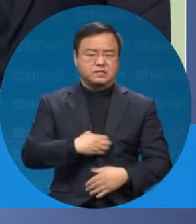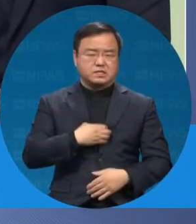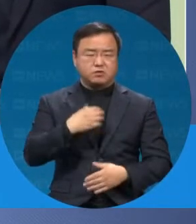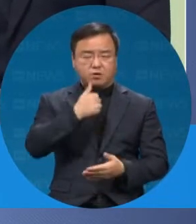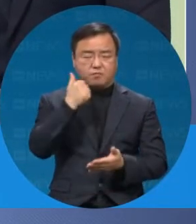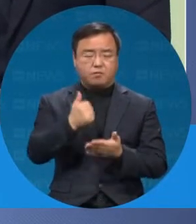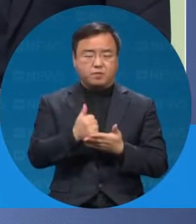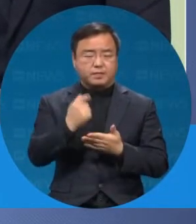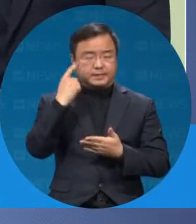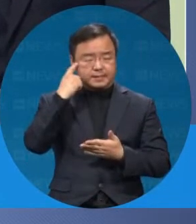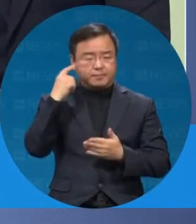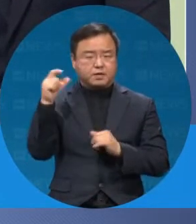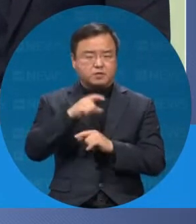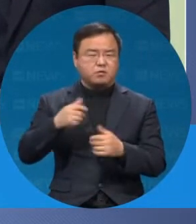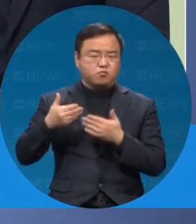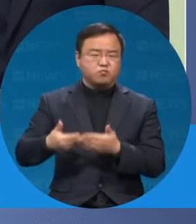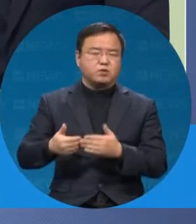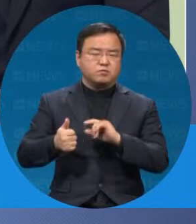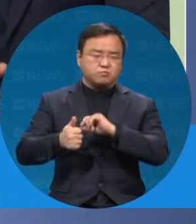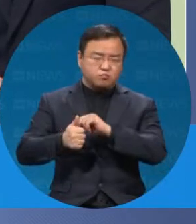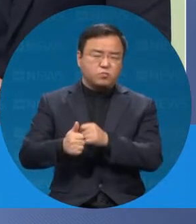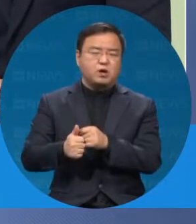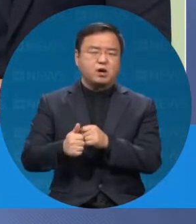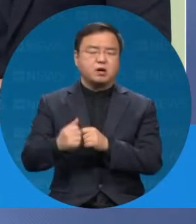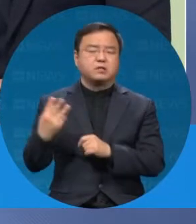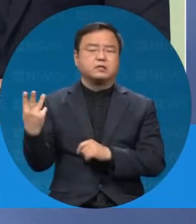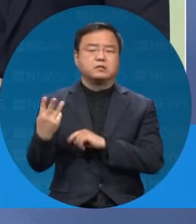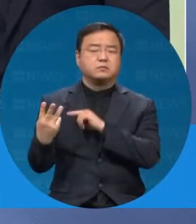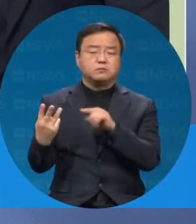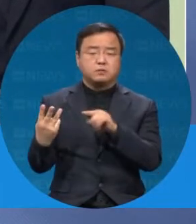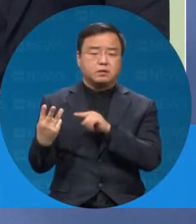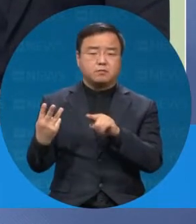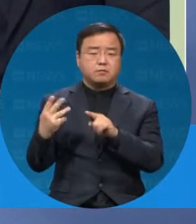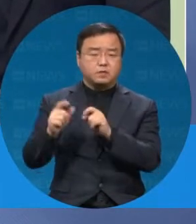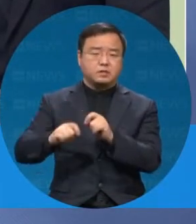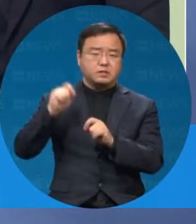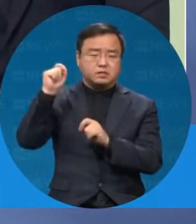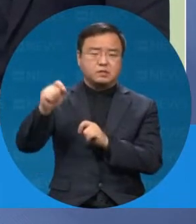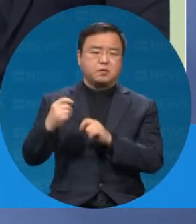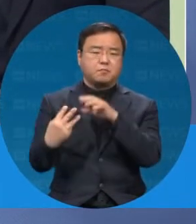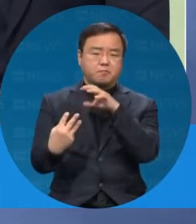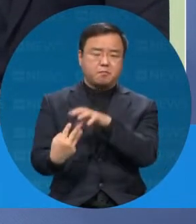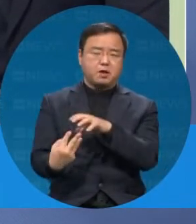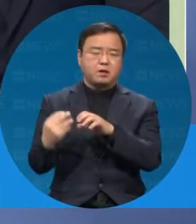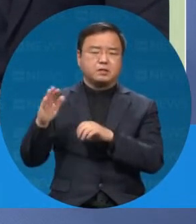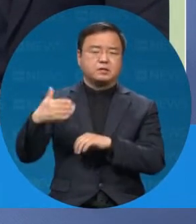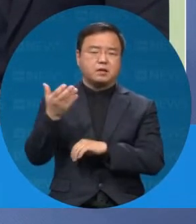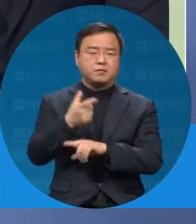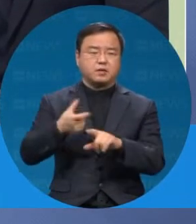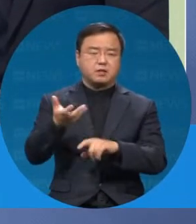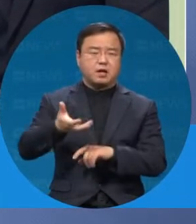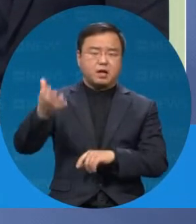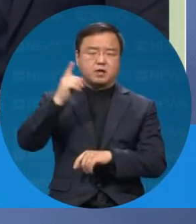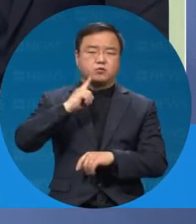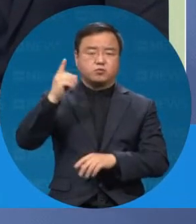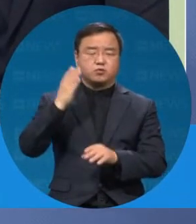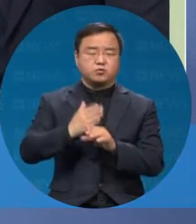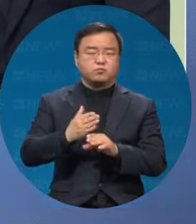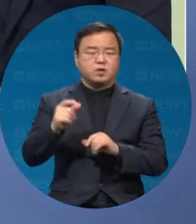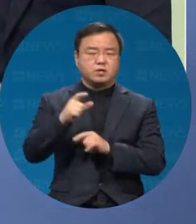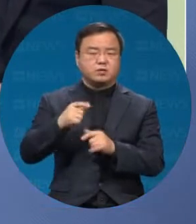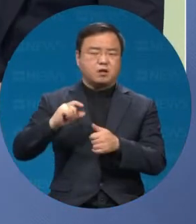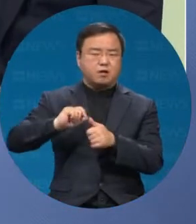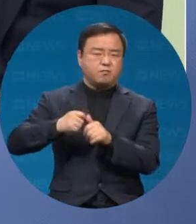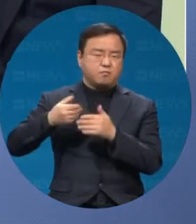하는데요 무고한 흑인 남성을 죽인 백인 남성 될 무기징역 판결을 받은데 이어 항소심 등에서 가중처벌을 밝게